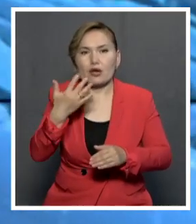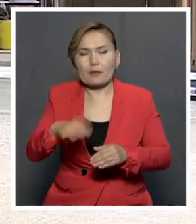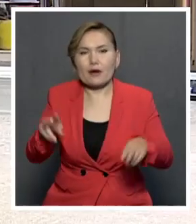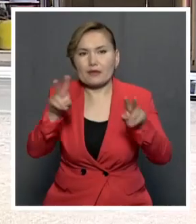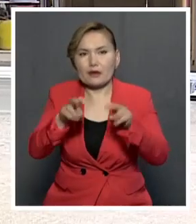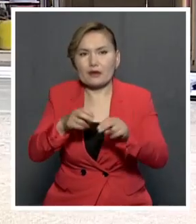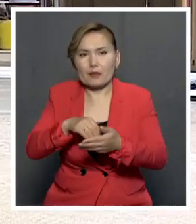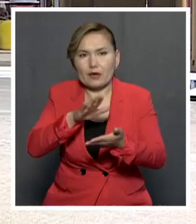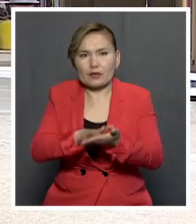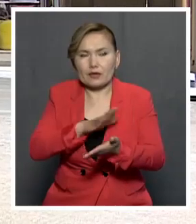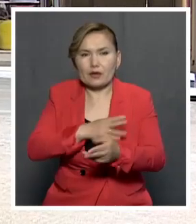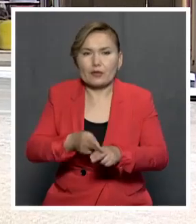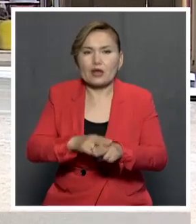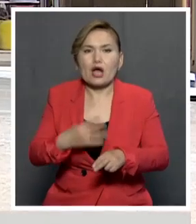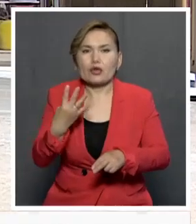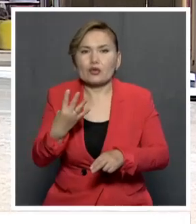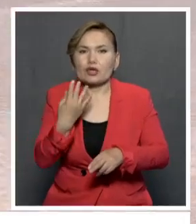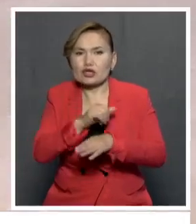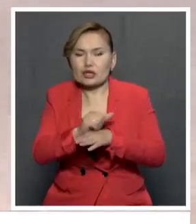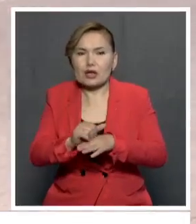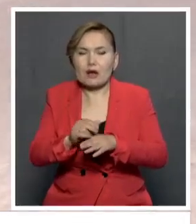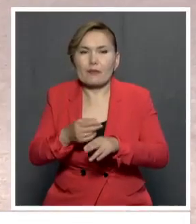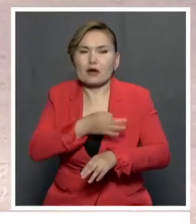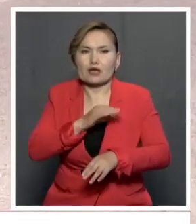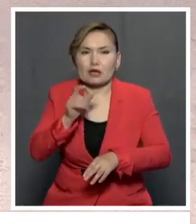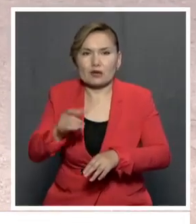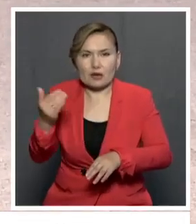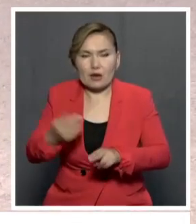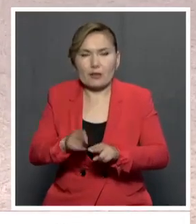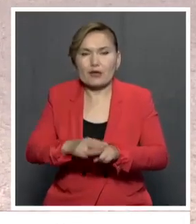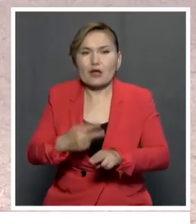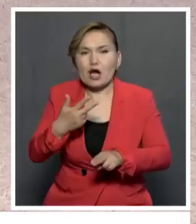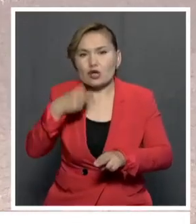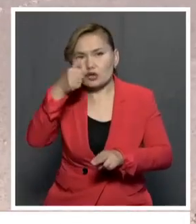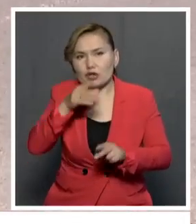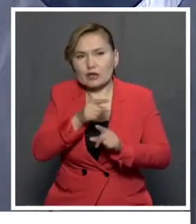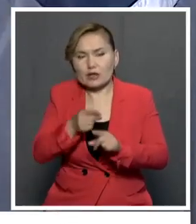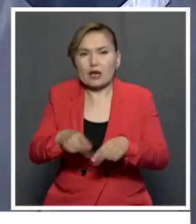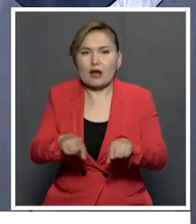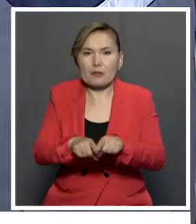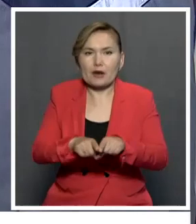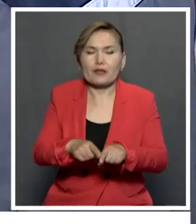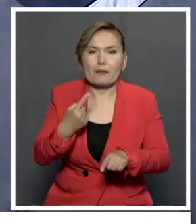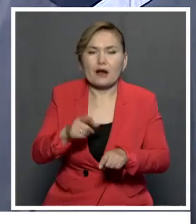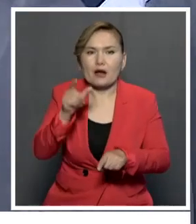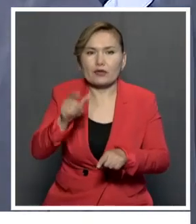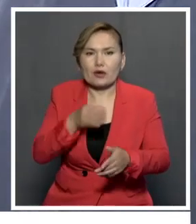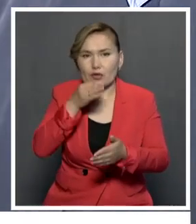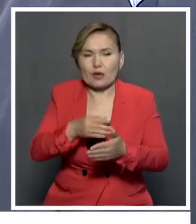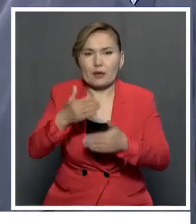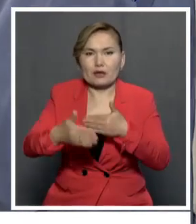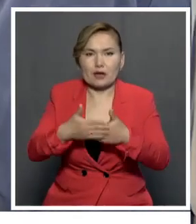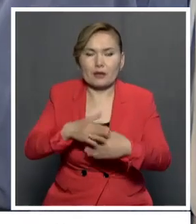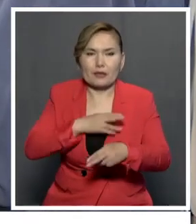іс тіркелген. Оның төртеуі шетелдік заңды тұлғаларға қатысты, бірақ соңғы 3 жылда осындай істер бойынша бір ғана адам жауапқа